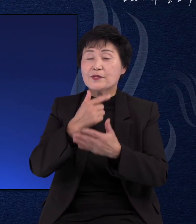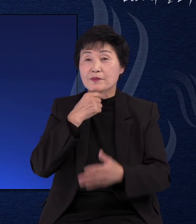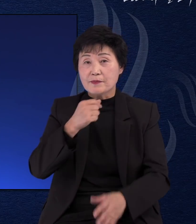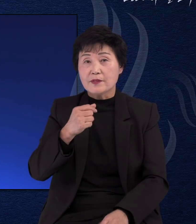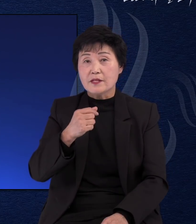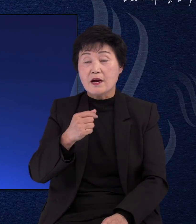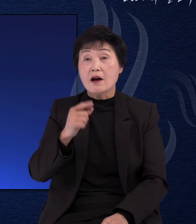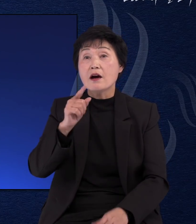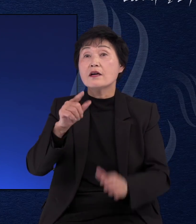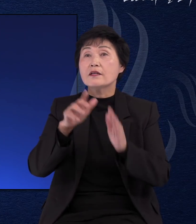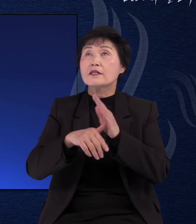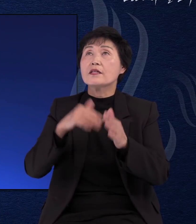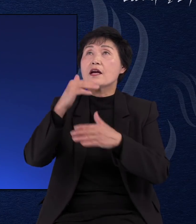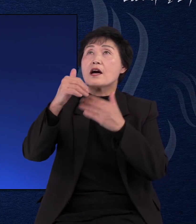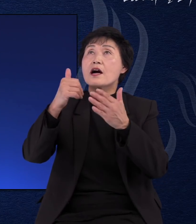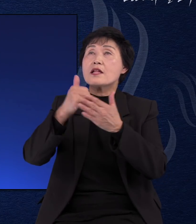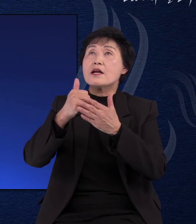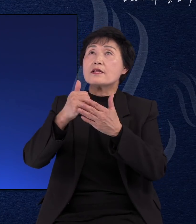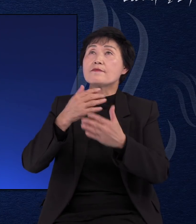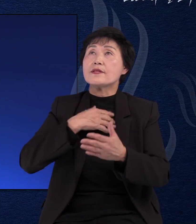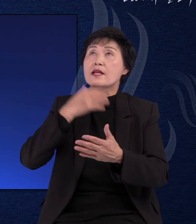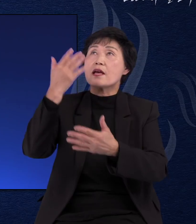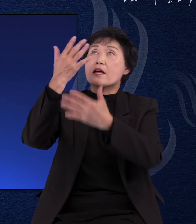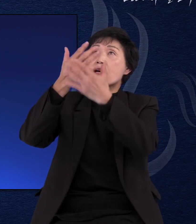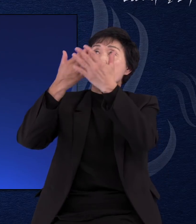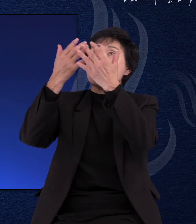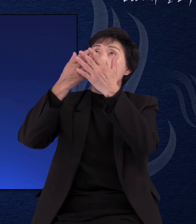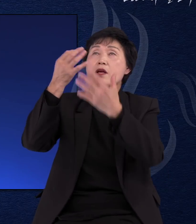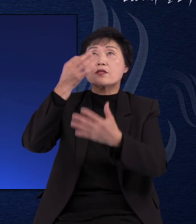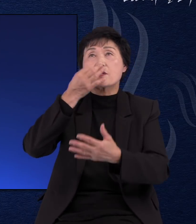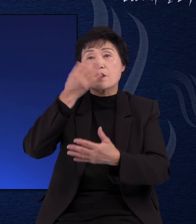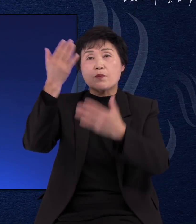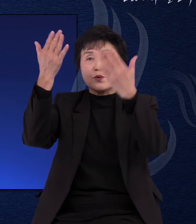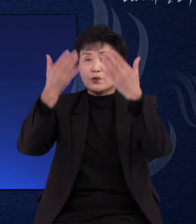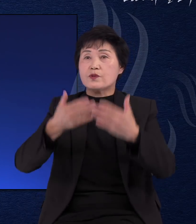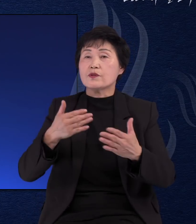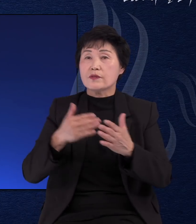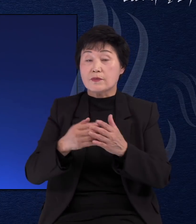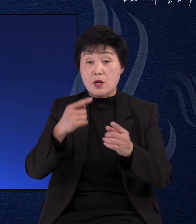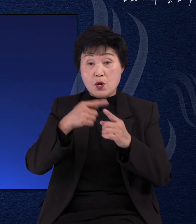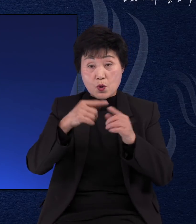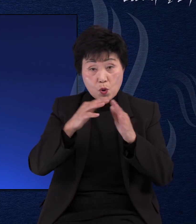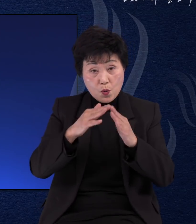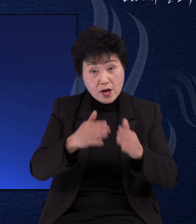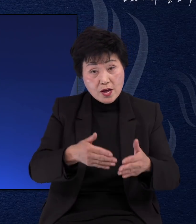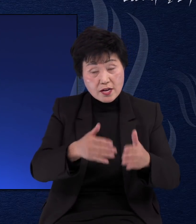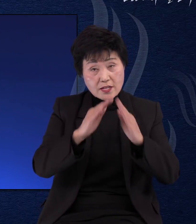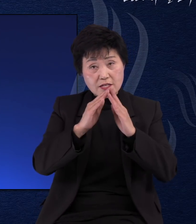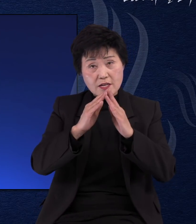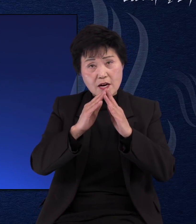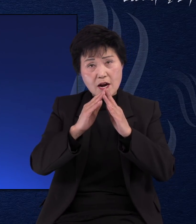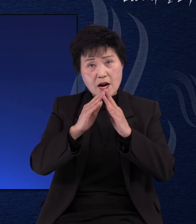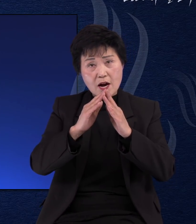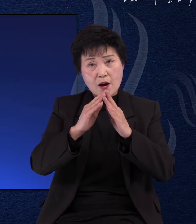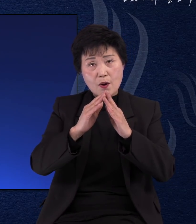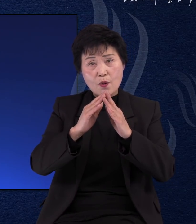하나를 떠올리십니다. 교회를 개척하고 처음 수요 예배를 가는데 공항 근처였다고